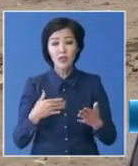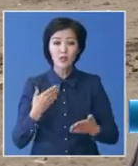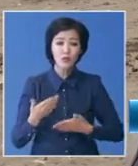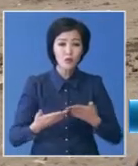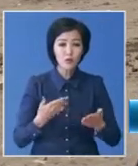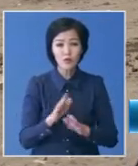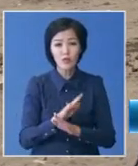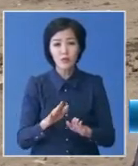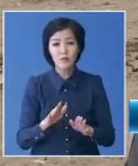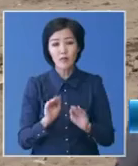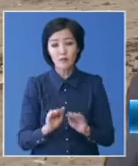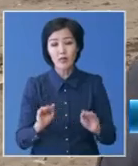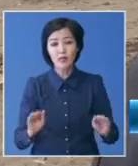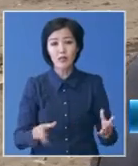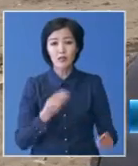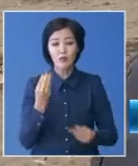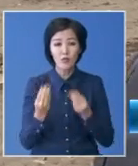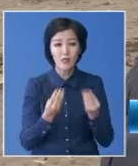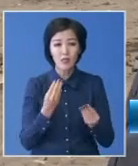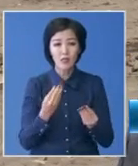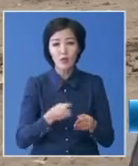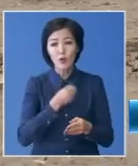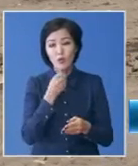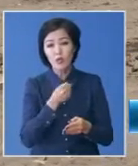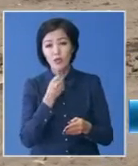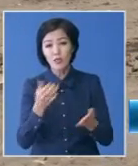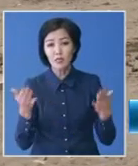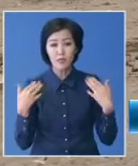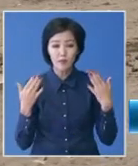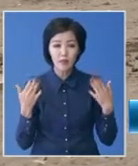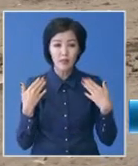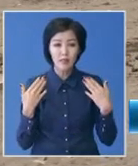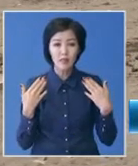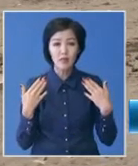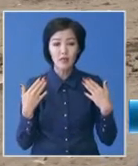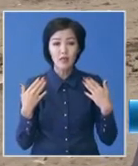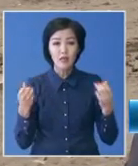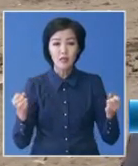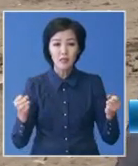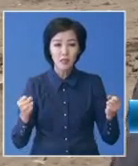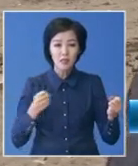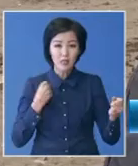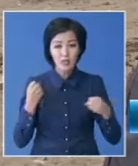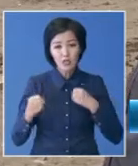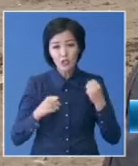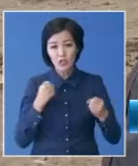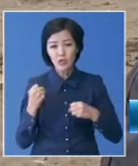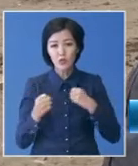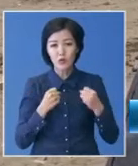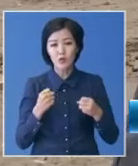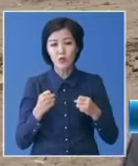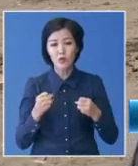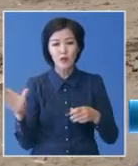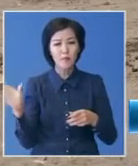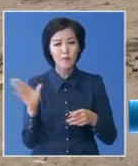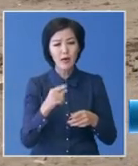жерде балалардың ойнайтын, үлкендердің демалатын, дене шынықтыру және басқа жан жақты